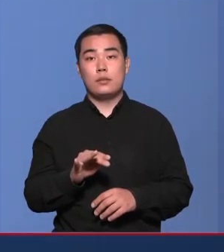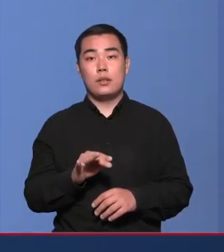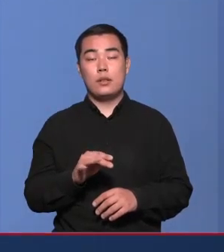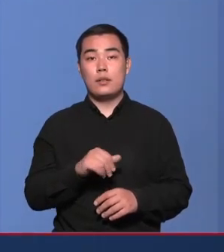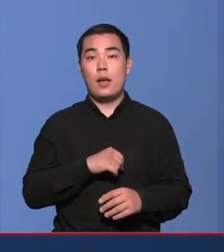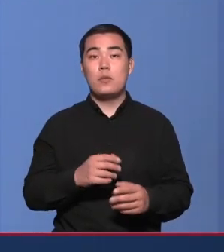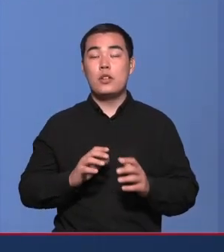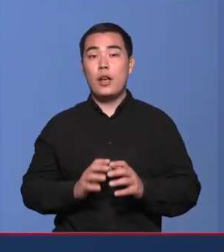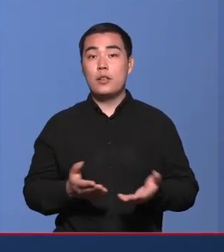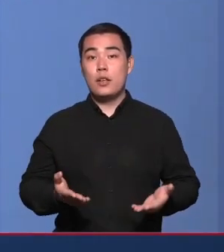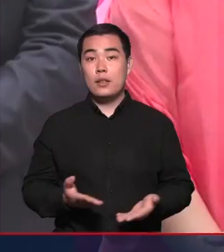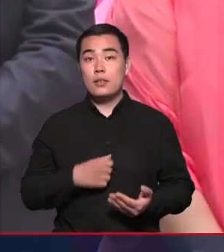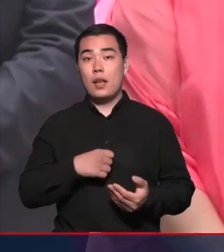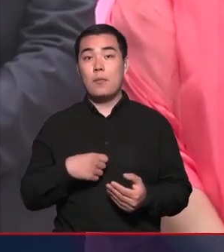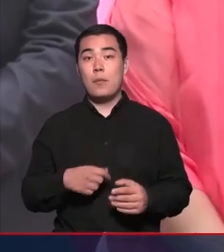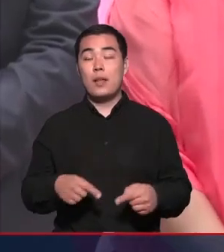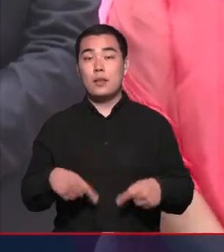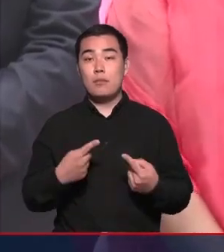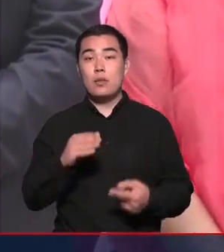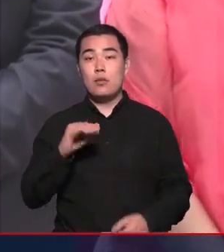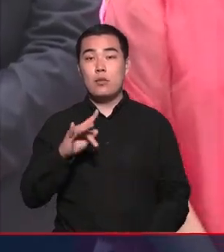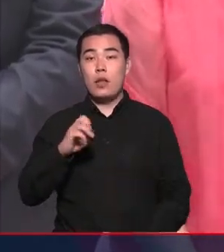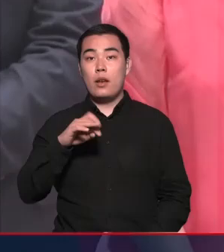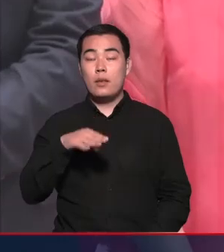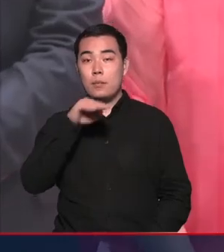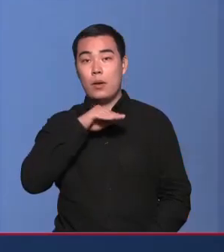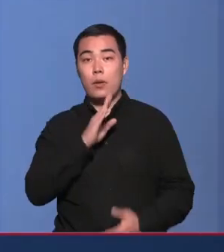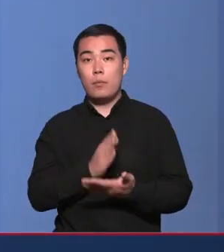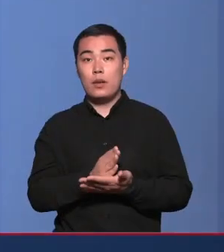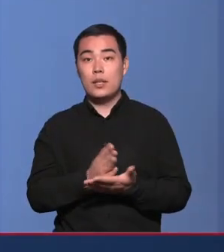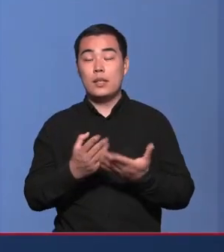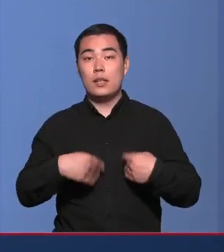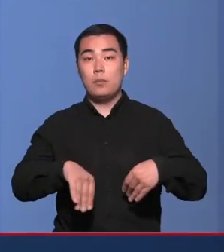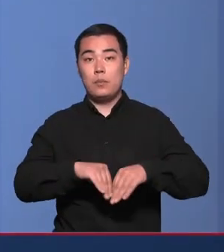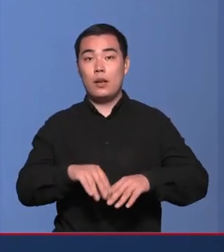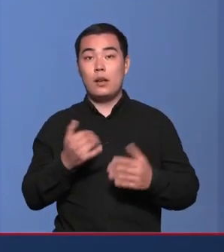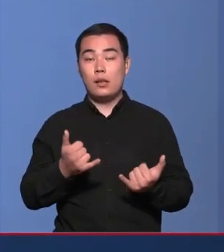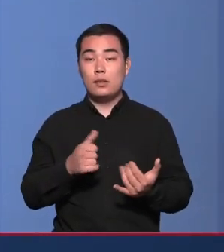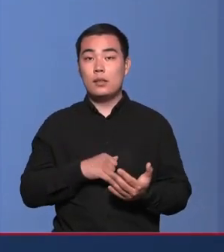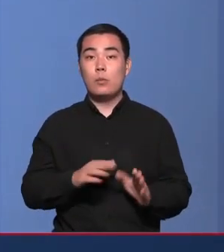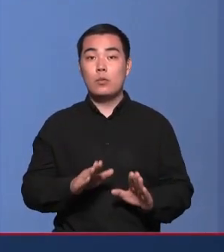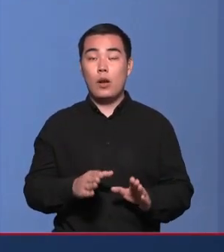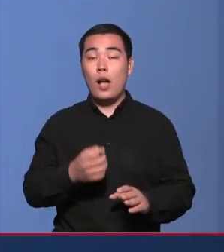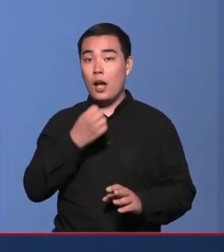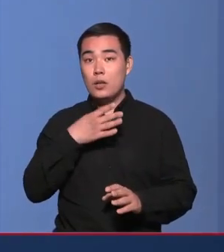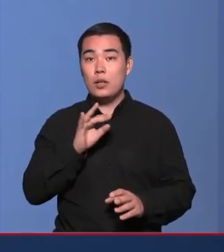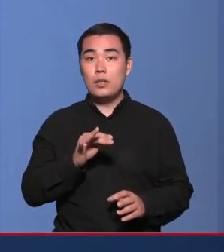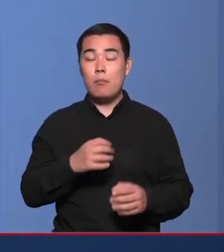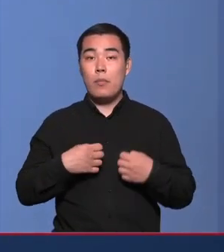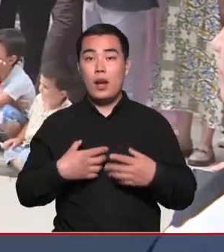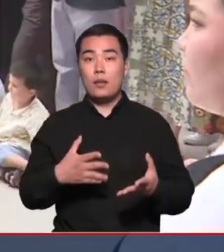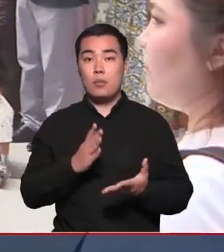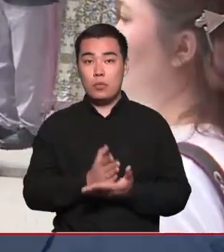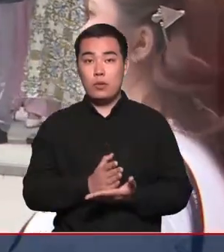жер жүзіне көтеретін журналист мамандықтар. Отбасыларыңызда тек қана жақсылық, мереке